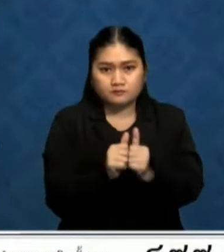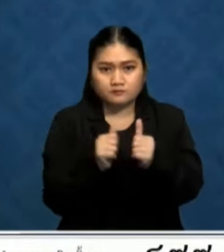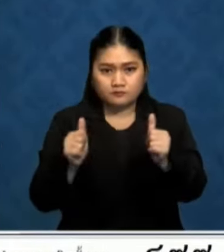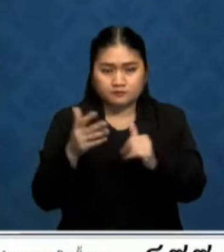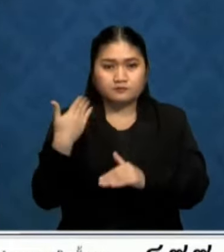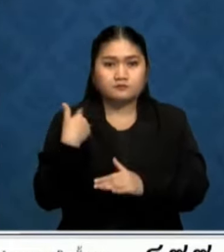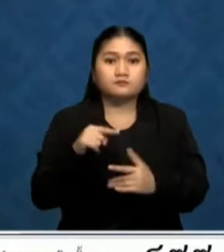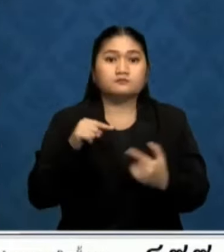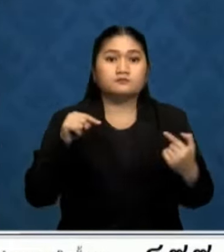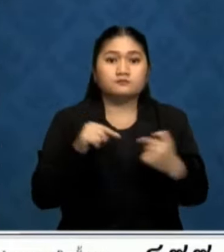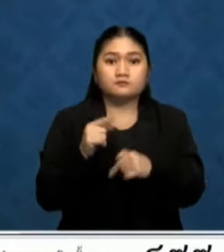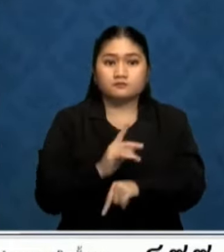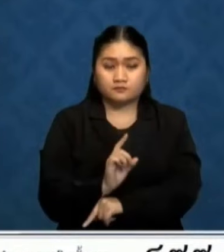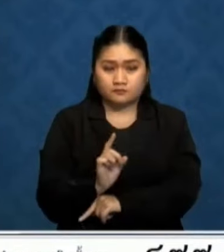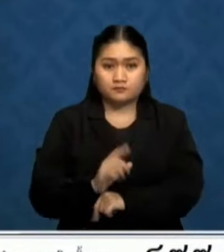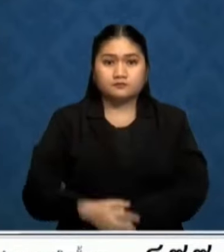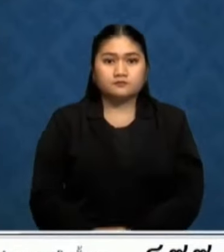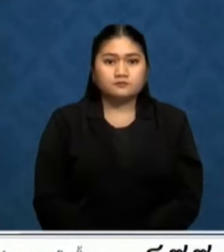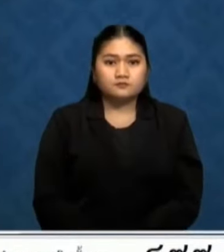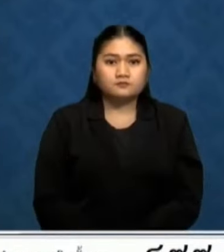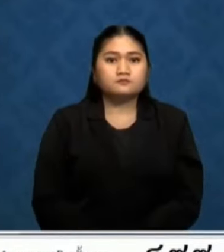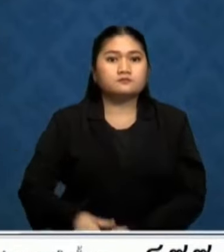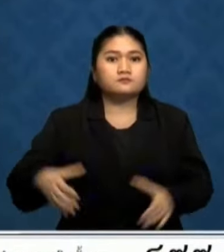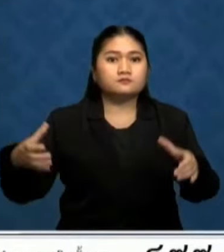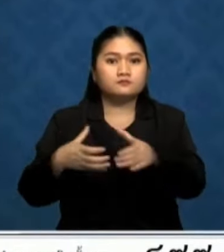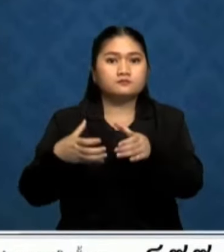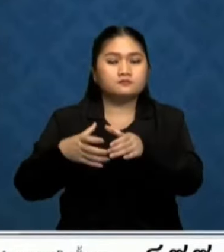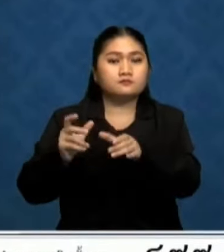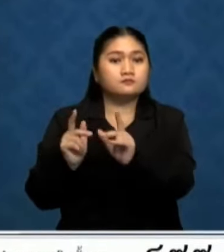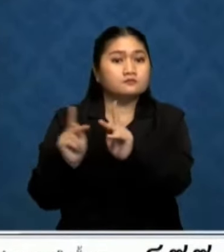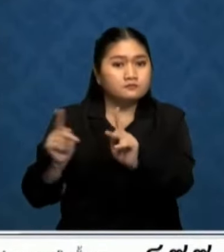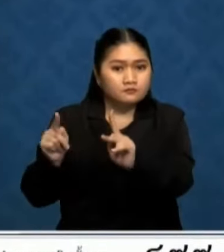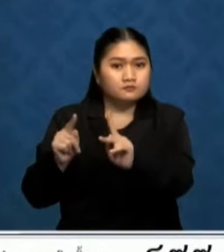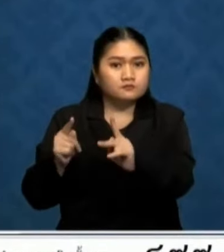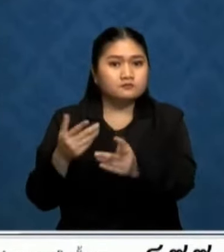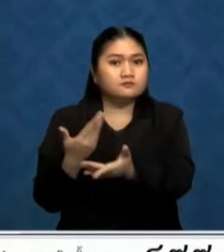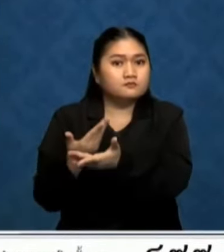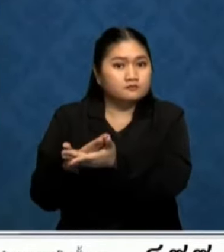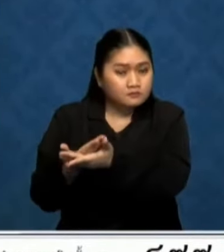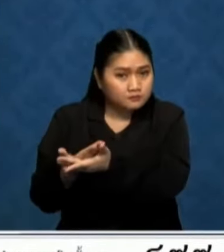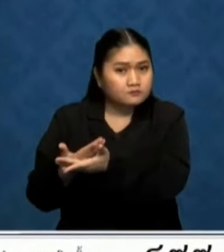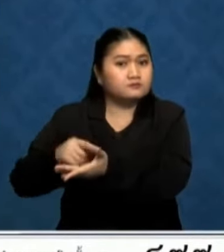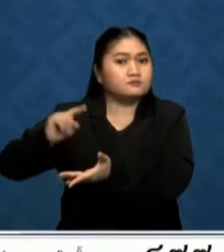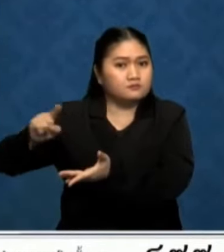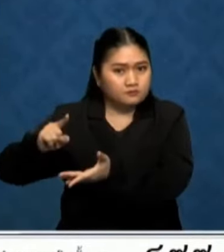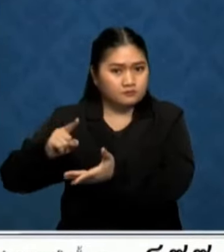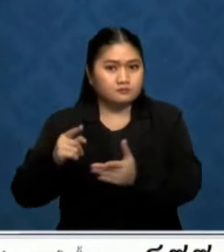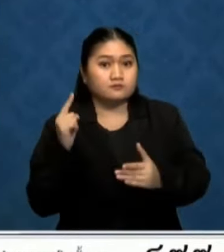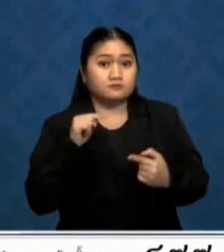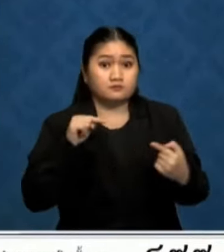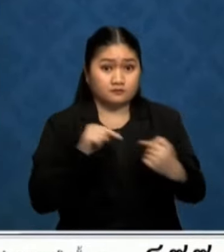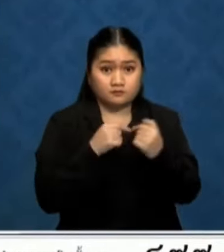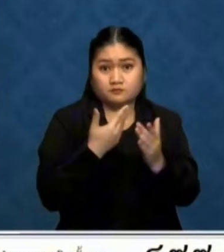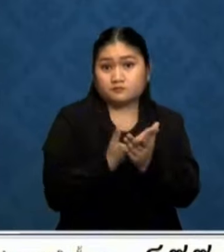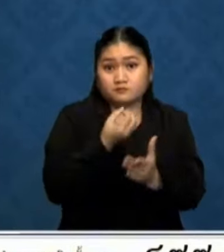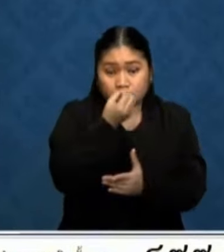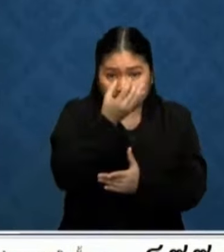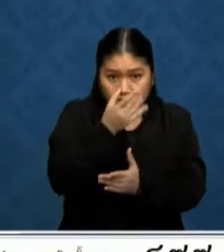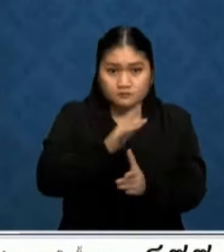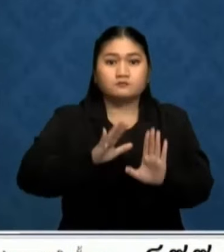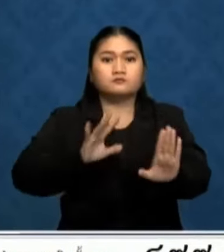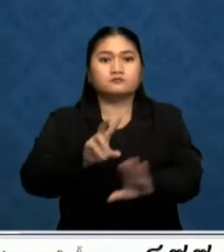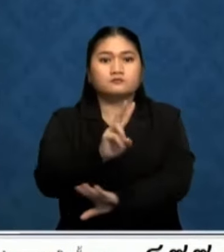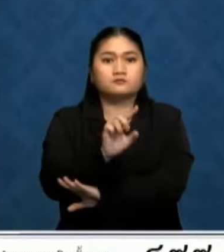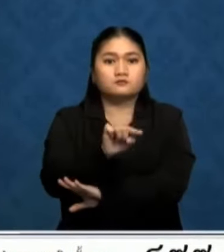ภานะและนโยบายการเงินขนักรมการนโยบายการเงินมีมติให้คงอัราดอกเบียรนโบายไว้ที่ 102.